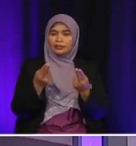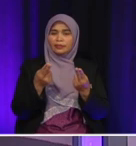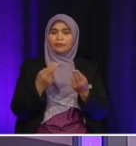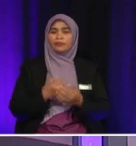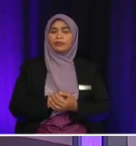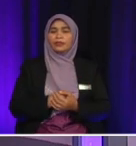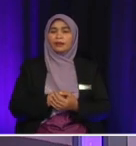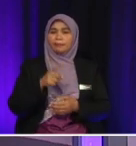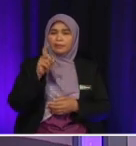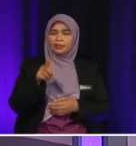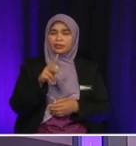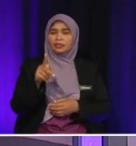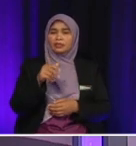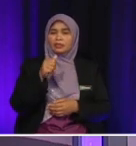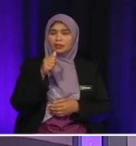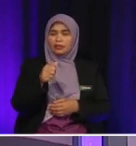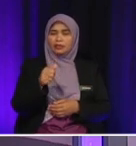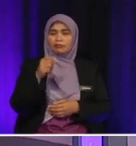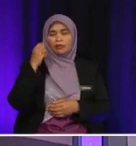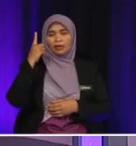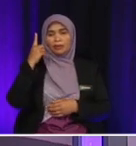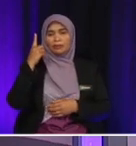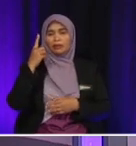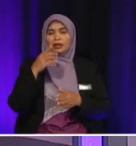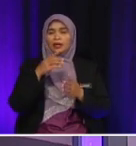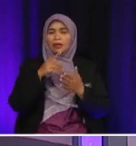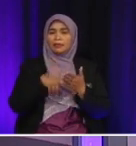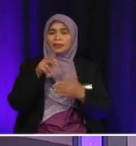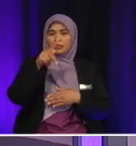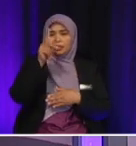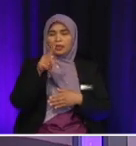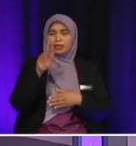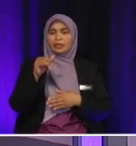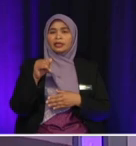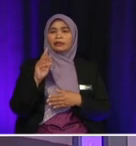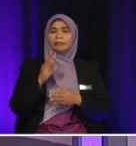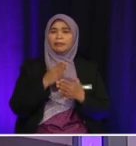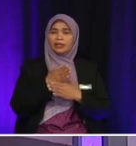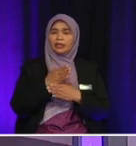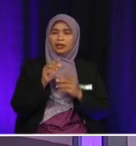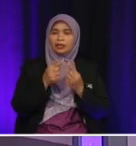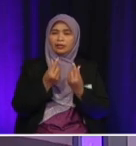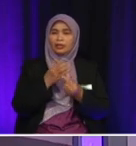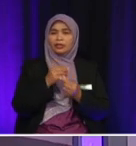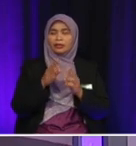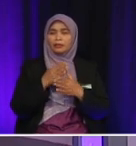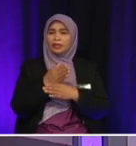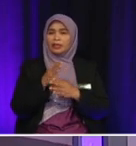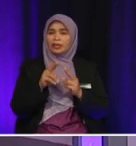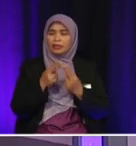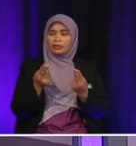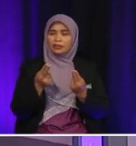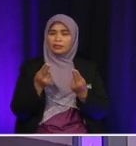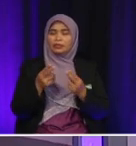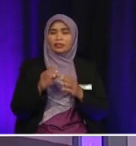ya pastikan anda memahami apakah dia yang dimaksudkan dengan dengan bidang al-quran dan bidang hadis Inilah dia